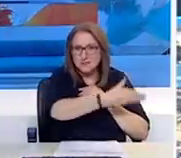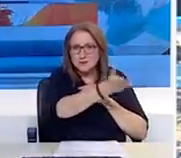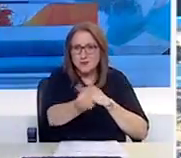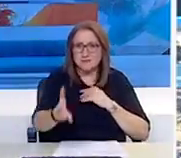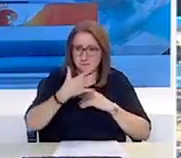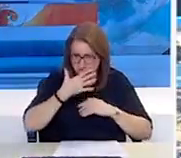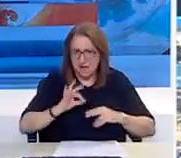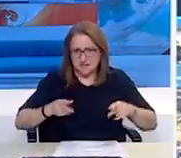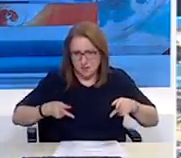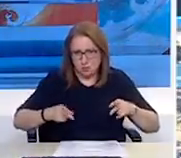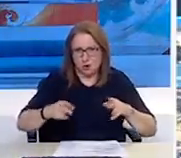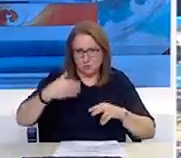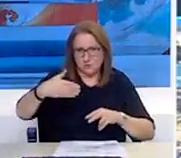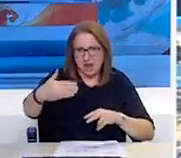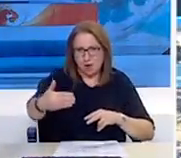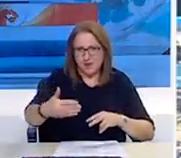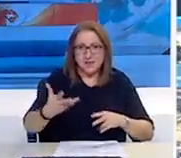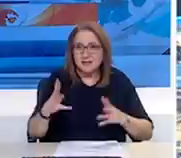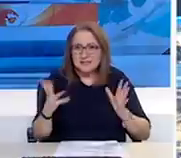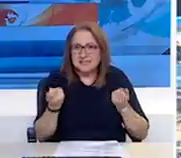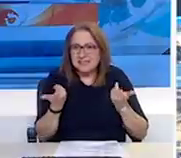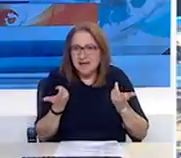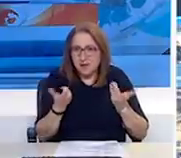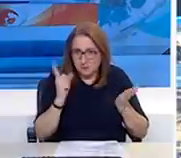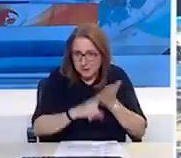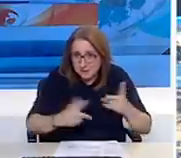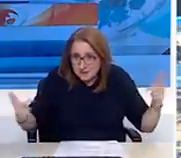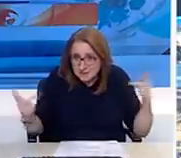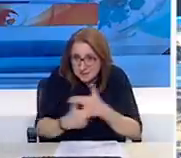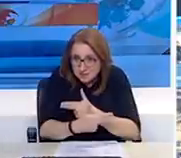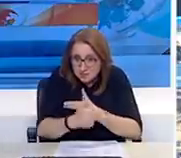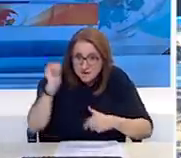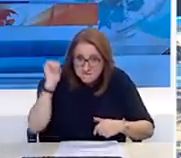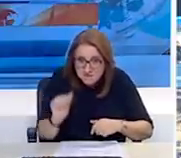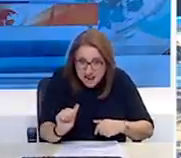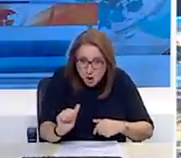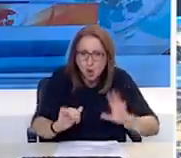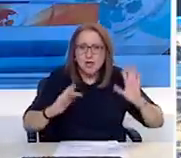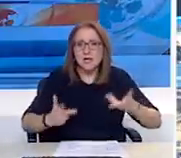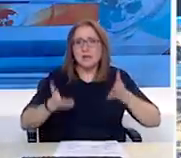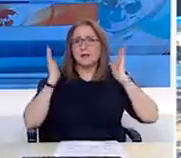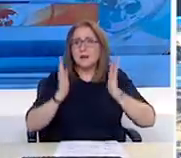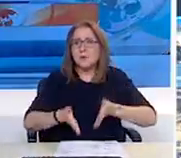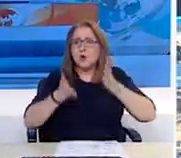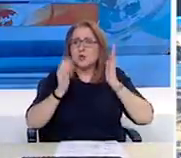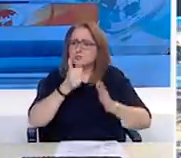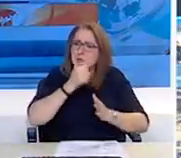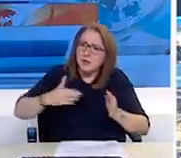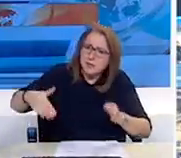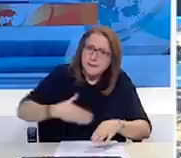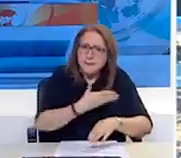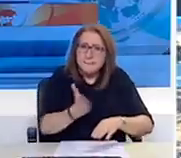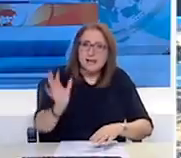και θα υλοποιηθούν και στον δικό μας σχεδιασμό. Είναι η επάρκεια του συστήματος